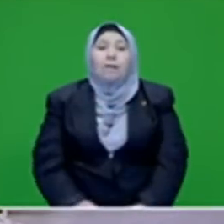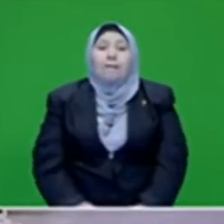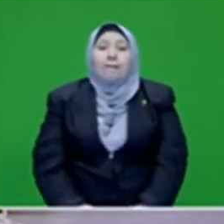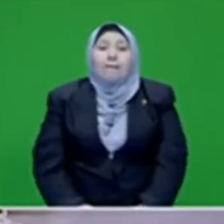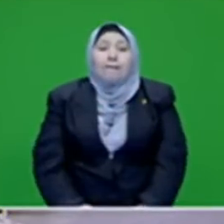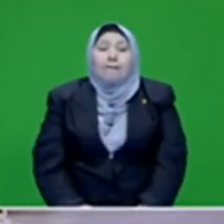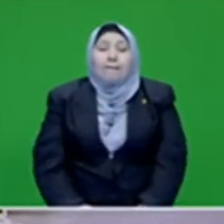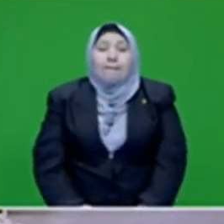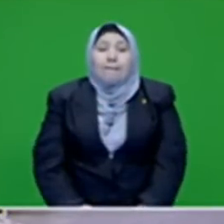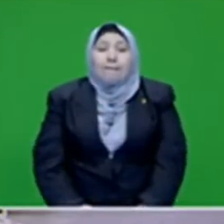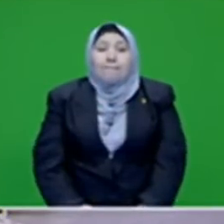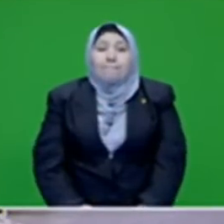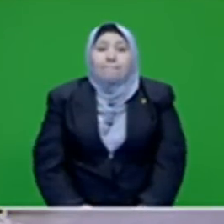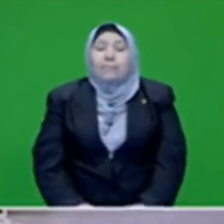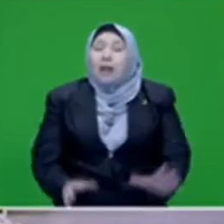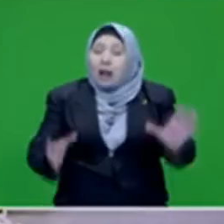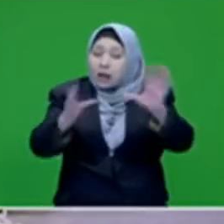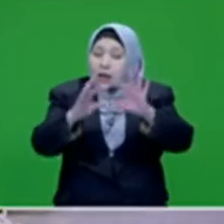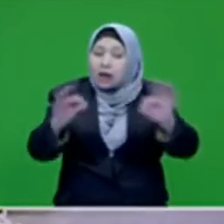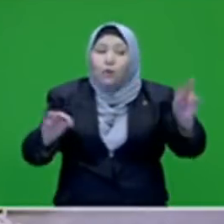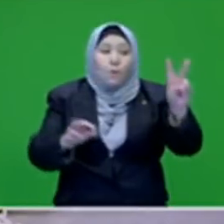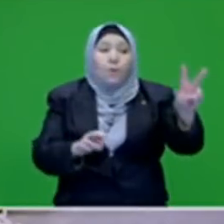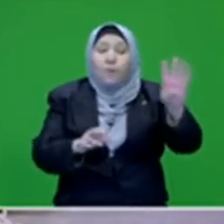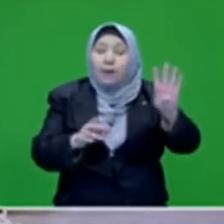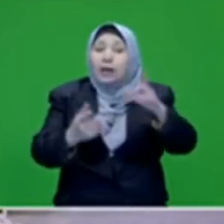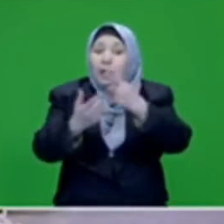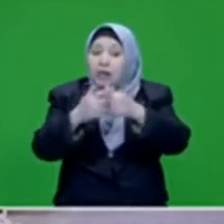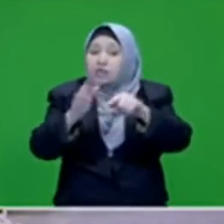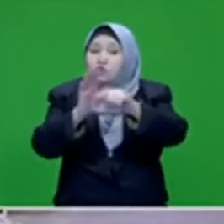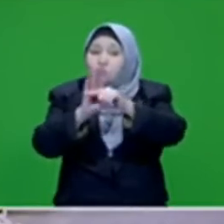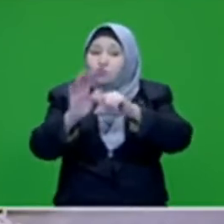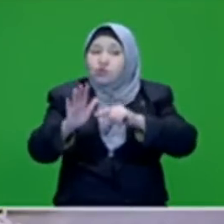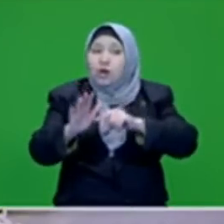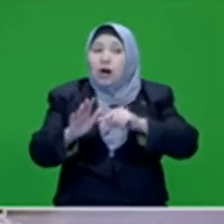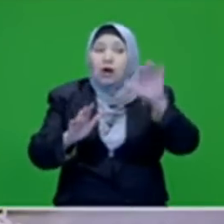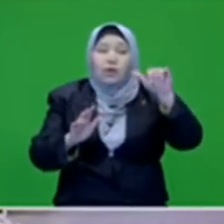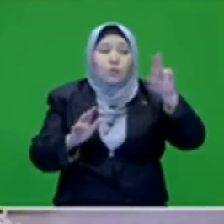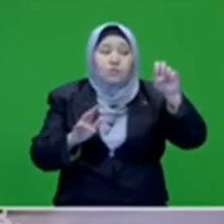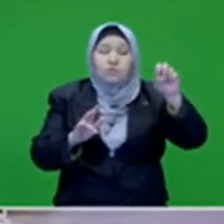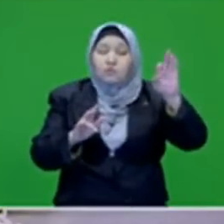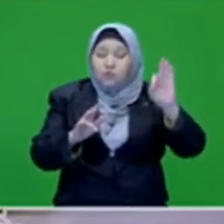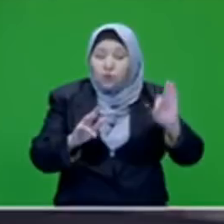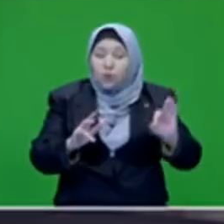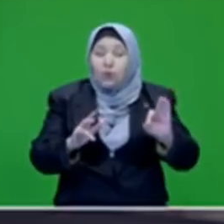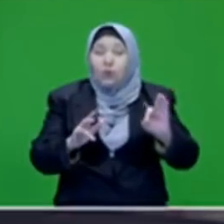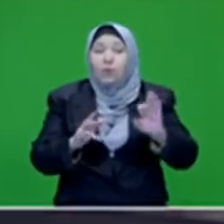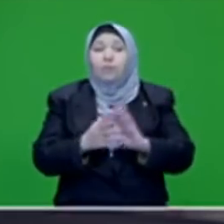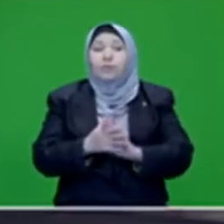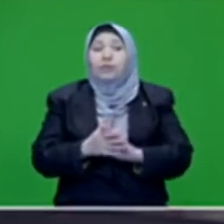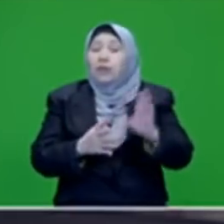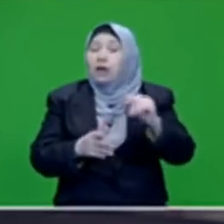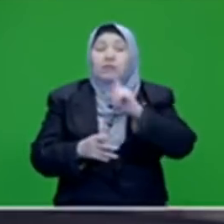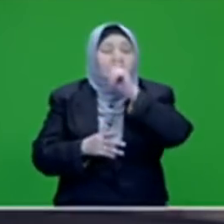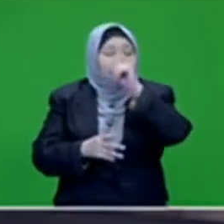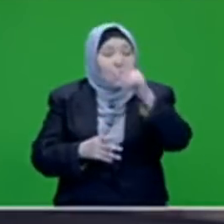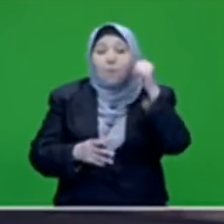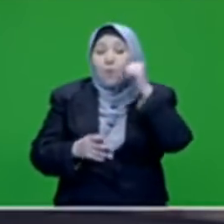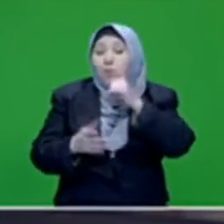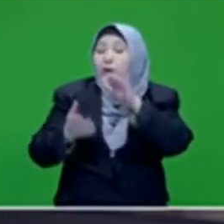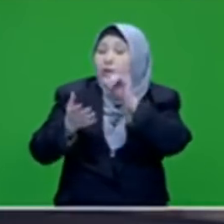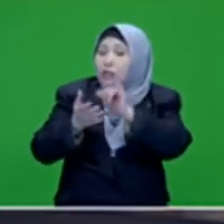Azim. Surah Al-Azim ayat 24 daripada surah Yusuf, ya, peristiwa pada babak seterusnya, ya. Dan sesungguhnya perempuan